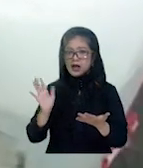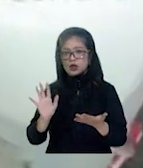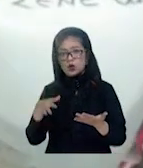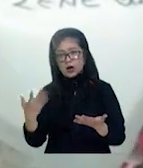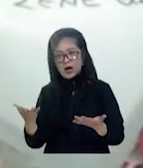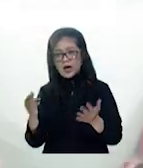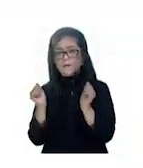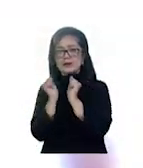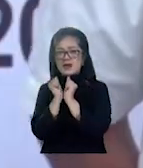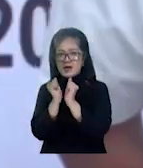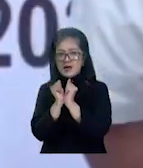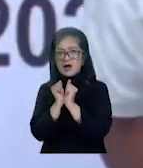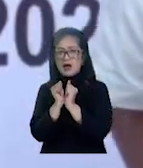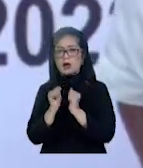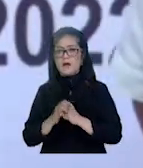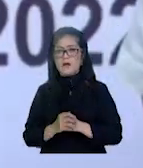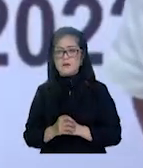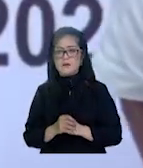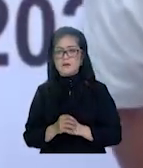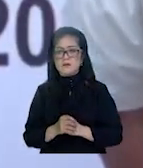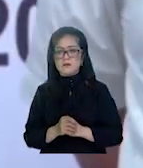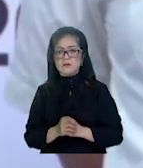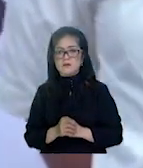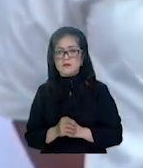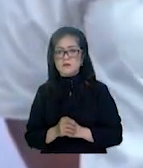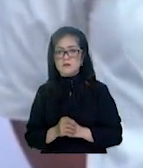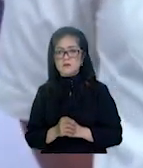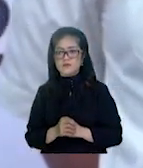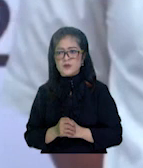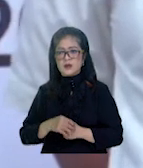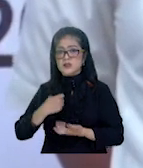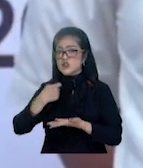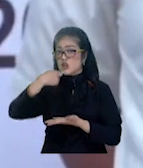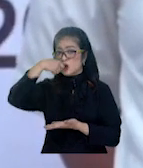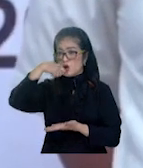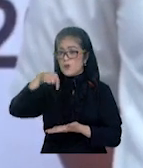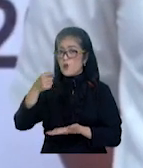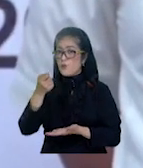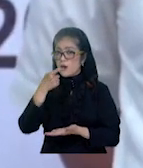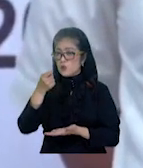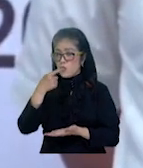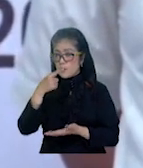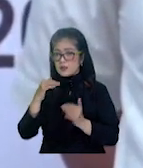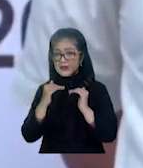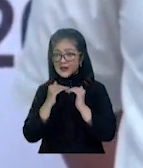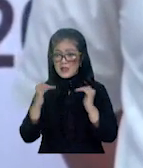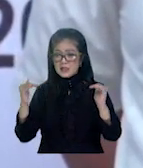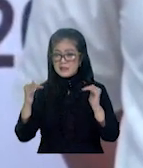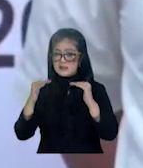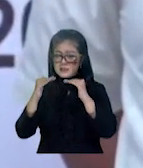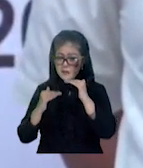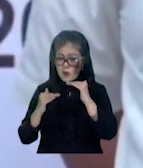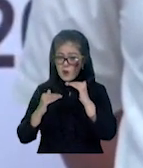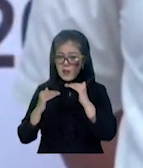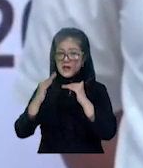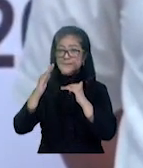pemidanaan. Nah, hasil pemeriksaan sarana produksi sirup obat dengan cemaran EG/DEG ini melebihi ambang batas, dan kami juga